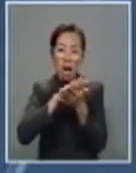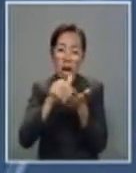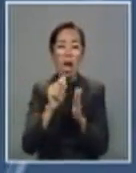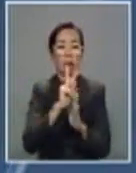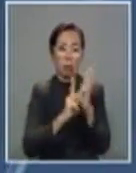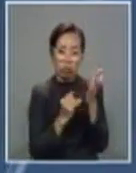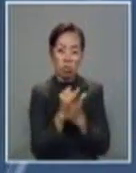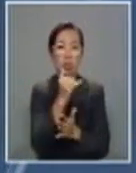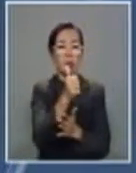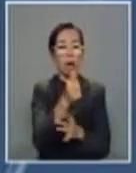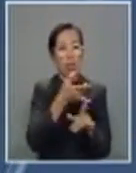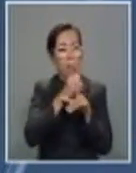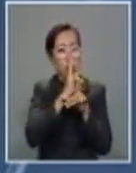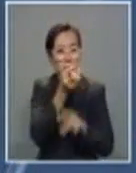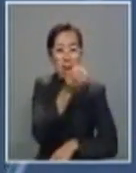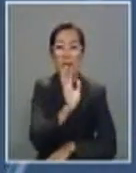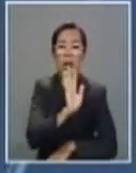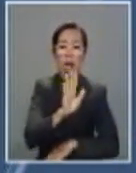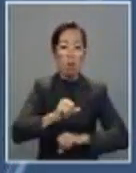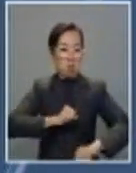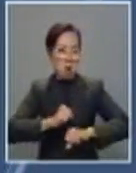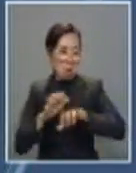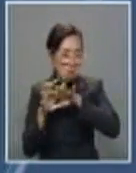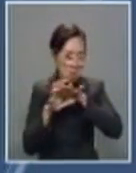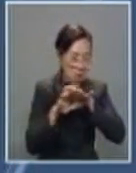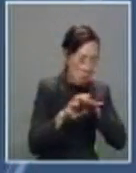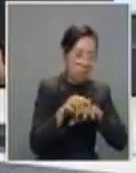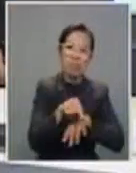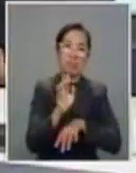กว่านี้ไม่แอลกอฮอล์เยอะไม่ปล่อยให้เด็กเข้าไปมั่วสุมเงี้ยนะคะ